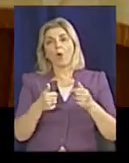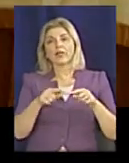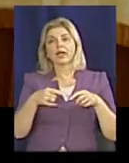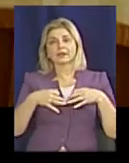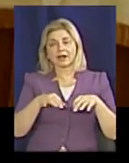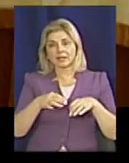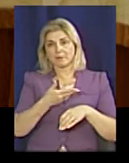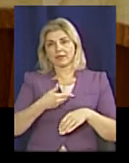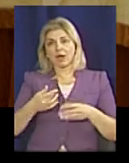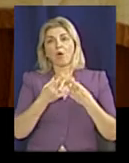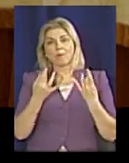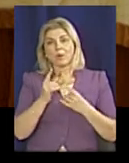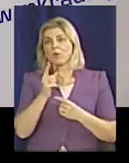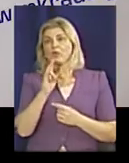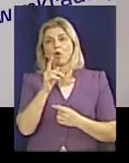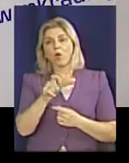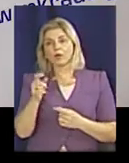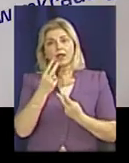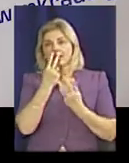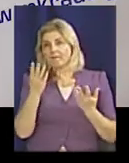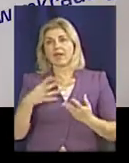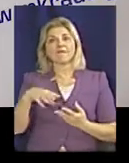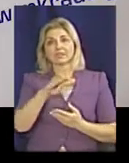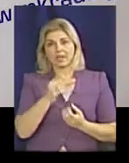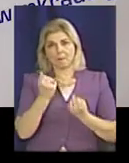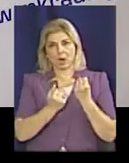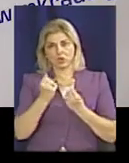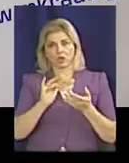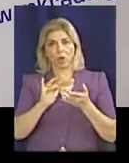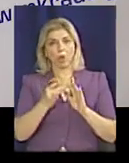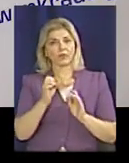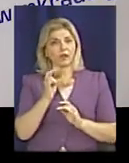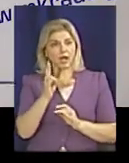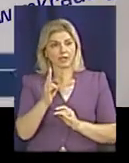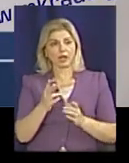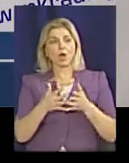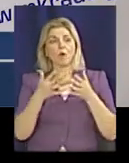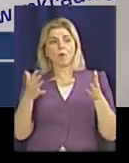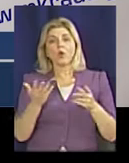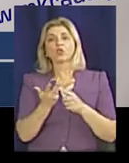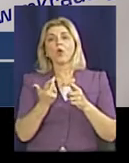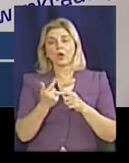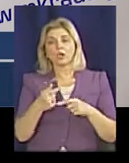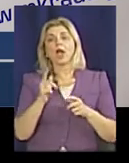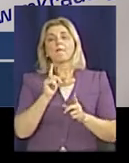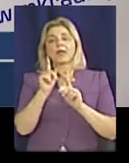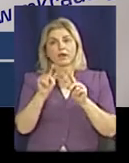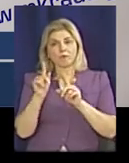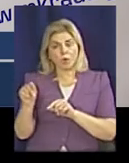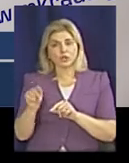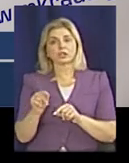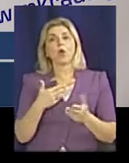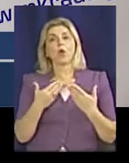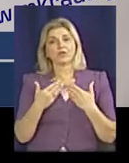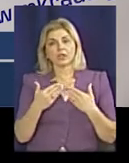нам прокоментували, чому миколаївці не бачать цих машин онлайн. Більше кількість перевозників віднеслись добросовісно. Більша